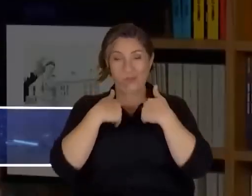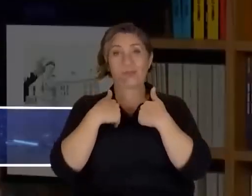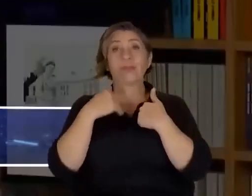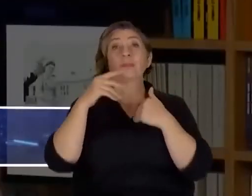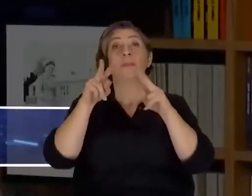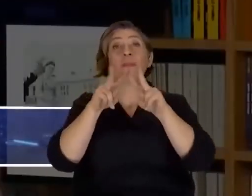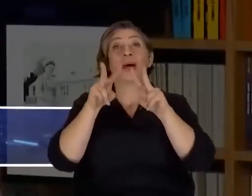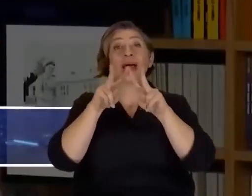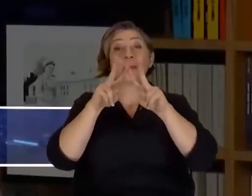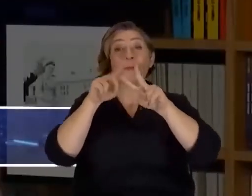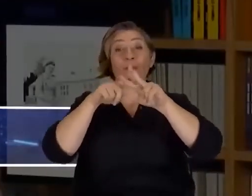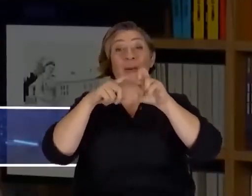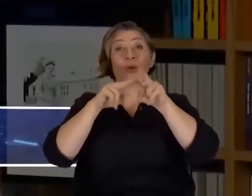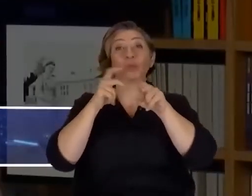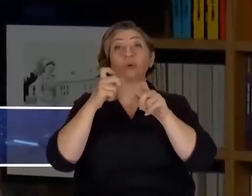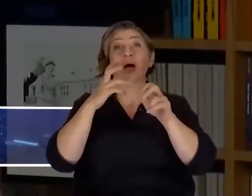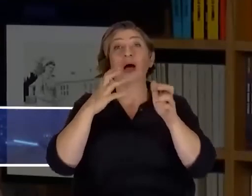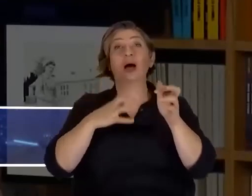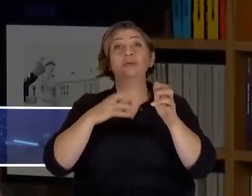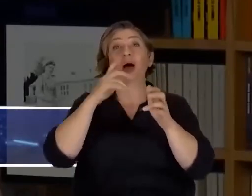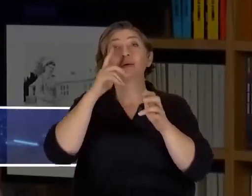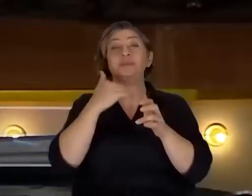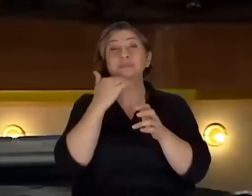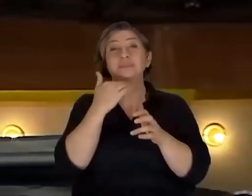Marcus Miller yani bir Marcus. Oink boing.